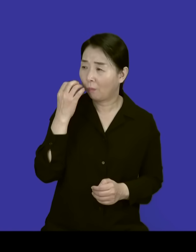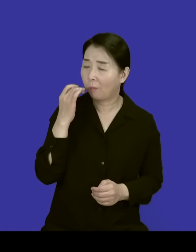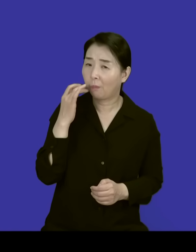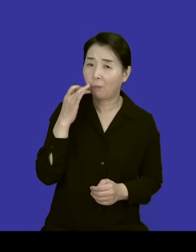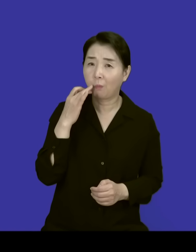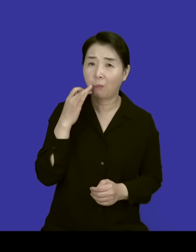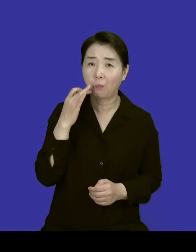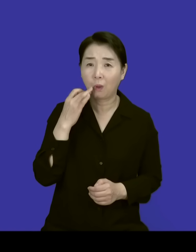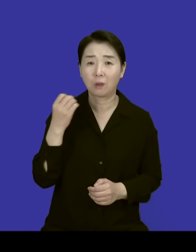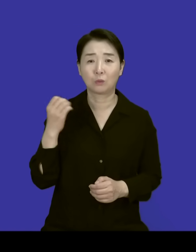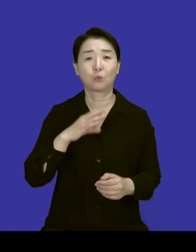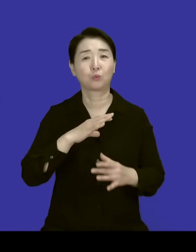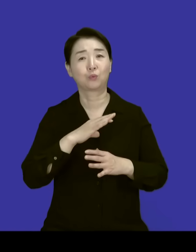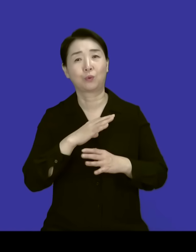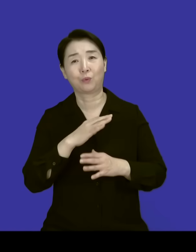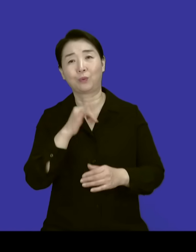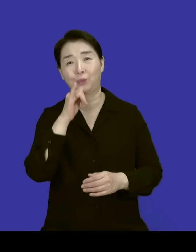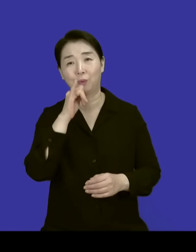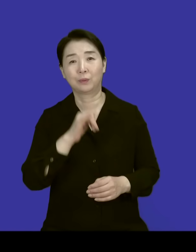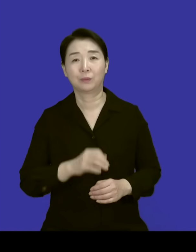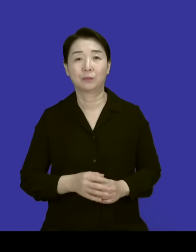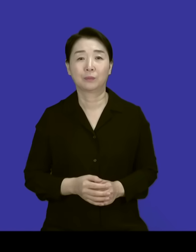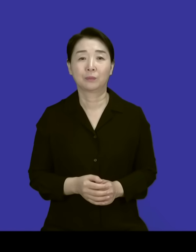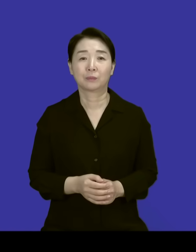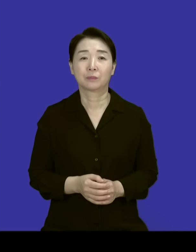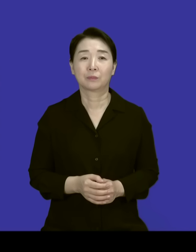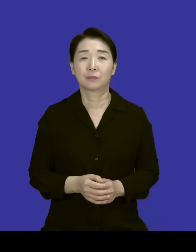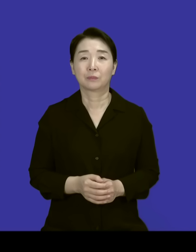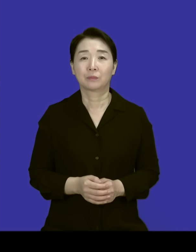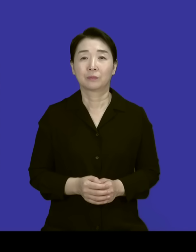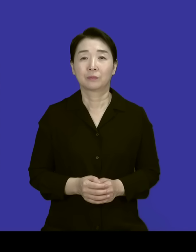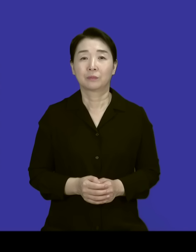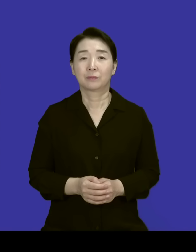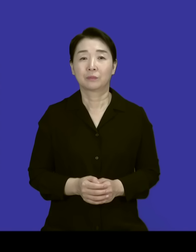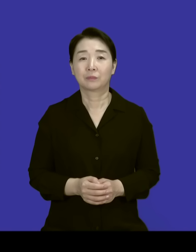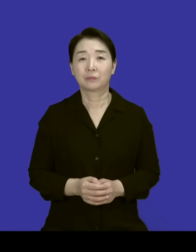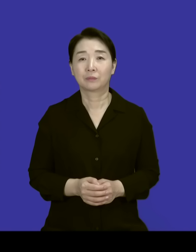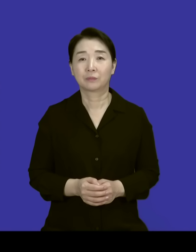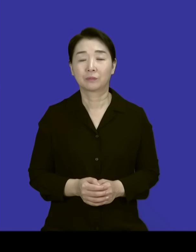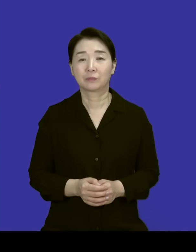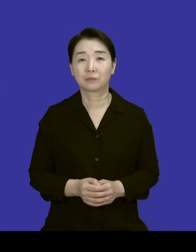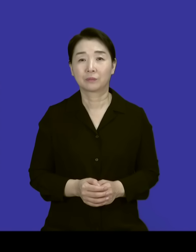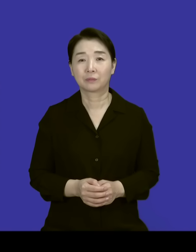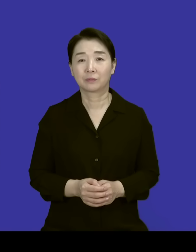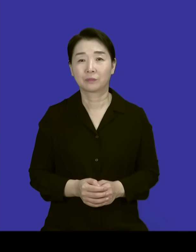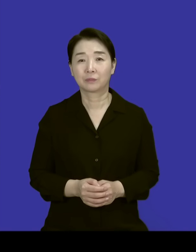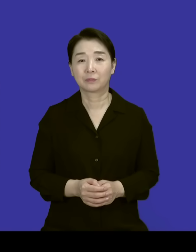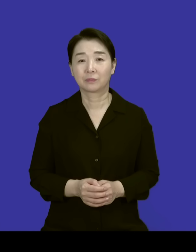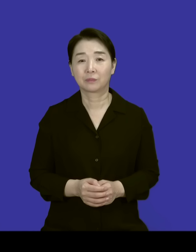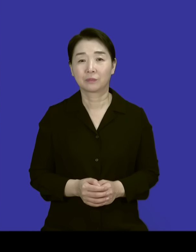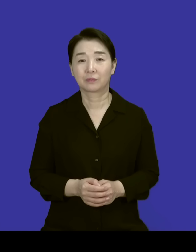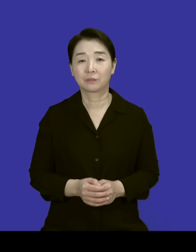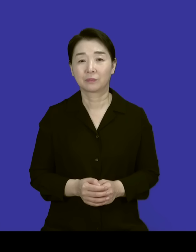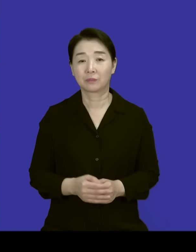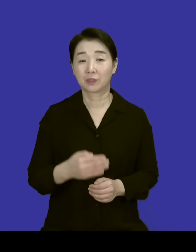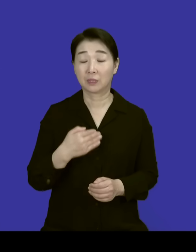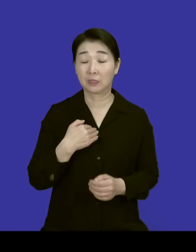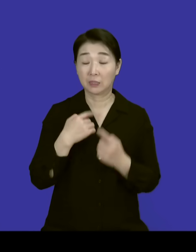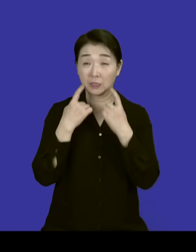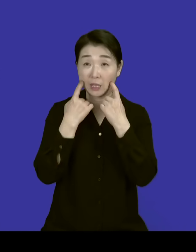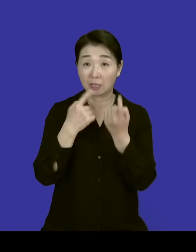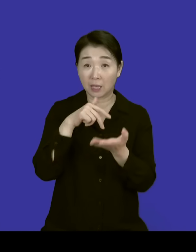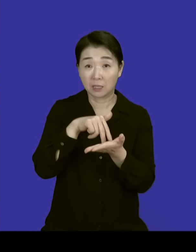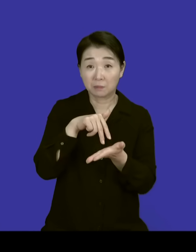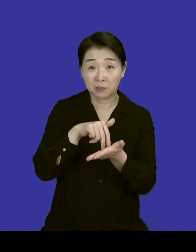신기함과 약간 두려움도 약간 겁이 좀 났었어요. 예. 이게 진짜 이렇게 될 수가 있나 막. 사실 저는 객관적으로 그 당시에